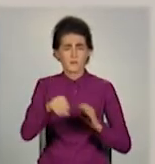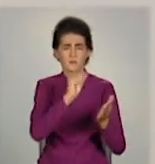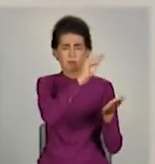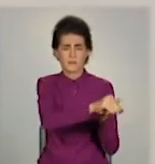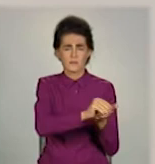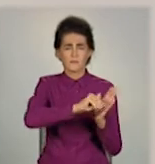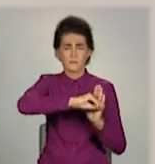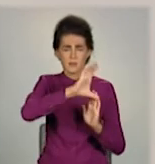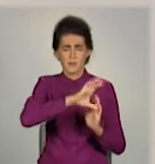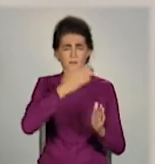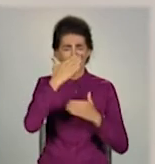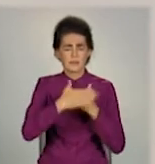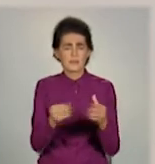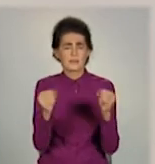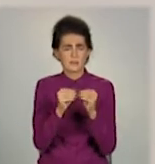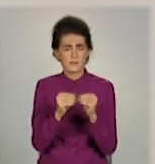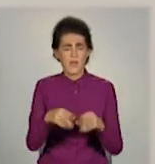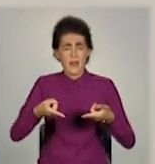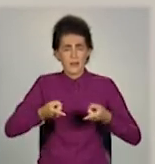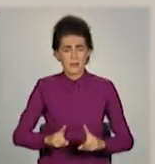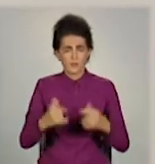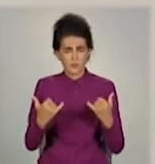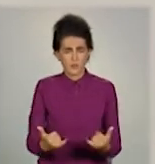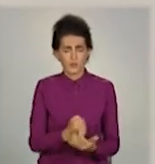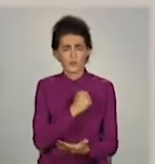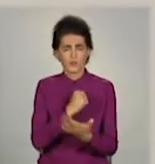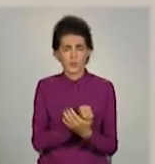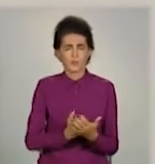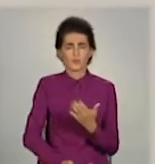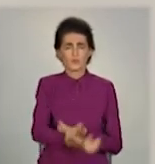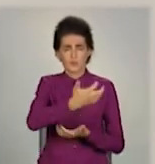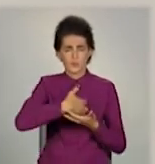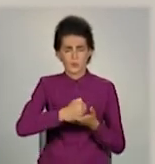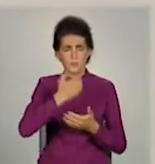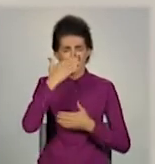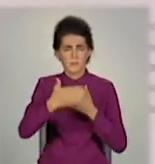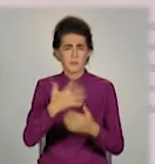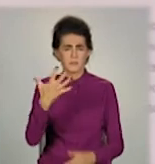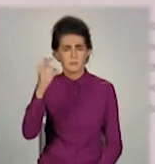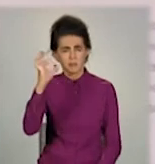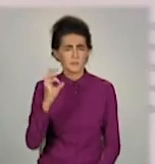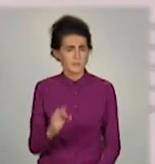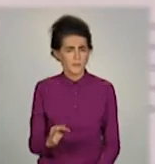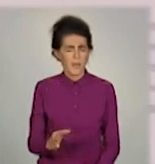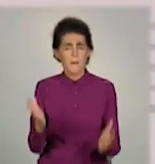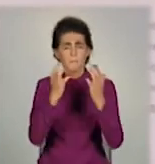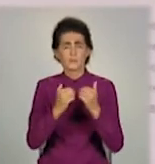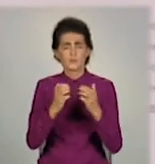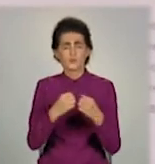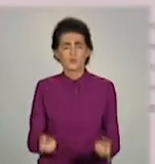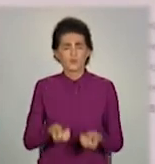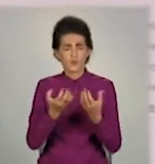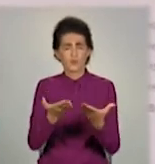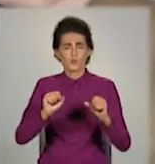середньому, наприклад, 10%. Тож реальна ставка дохідності складала 5%. Рахуємо, скільки